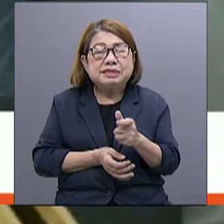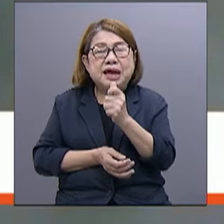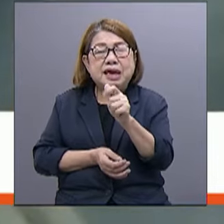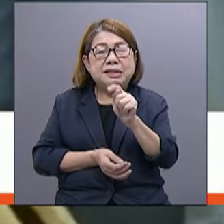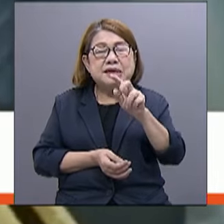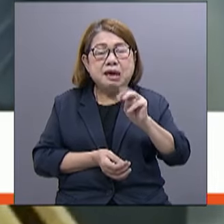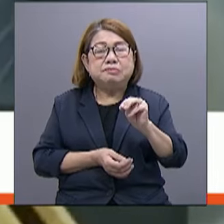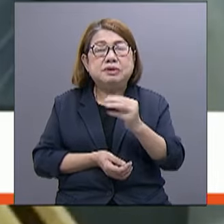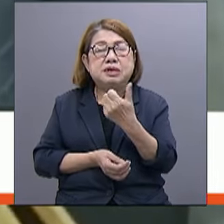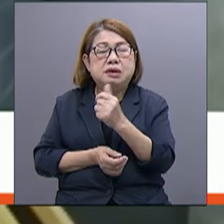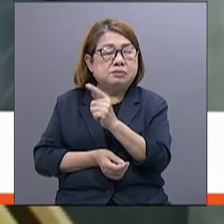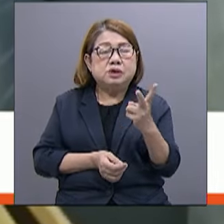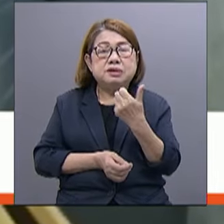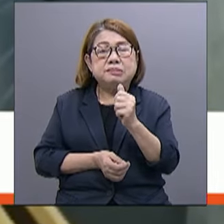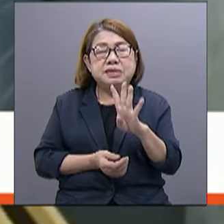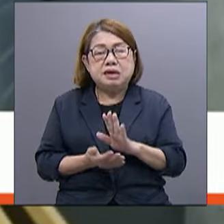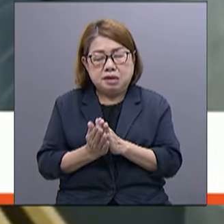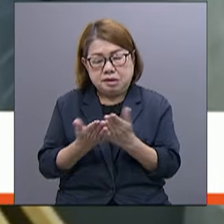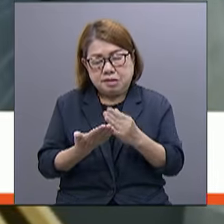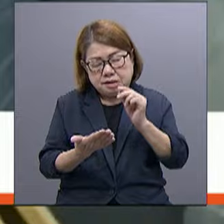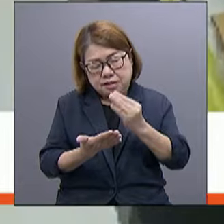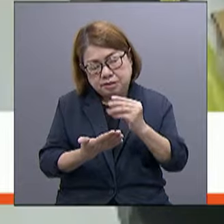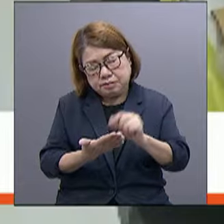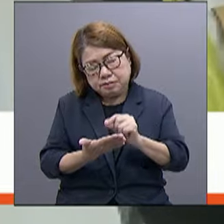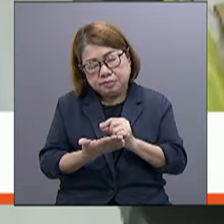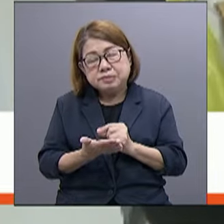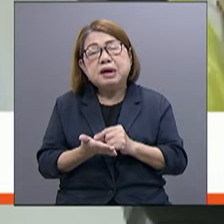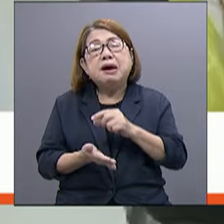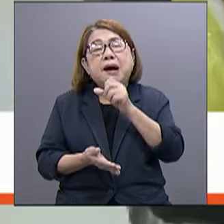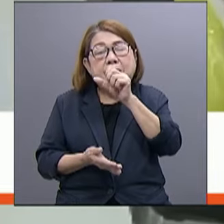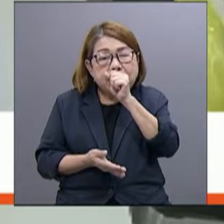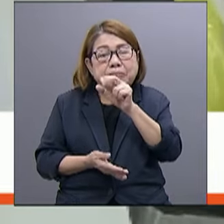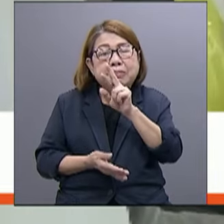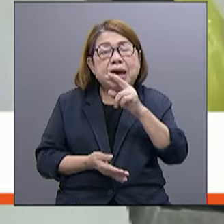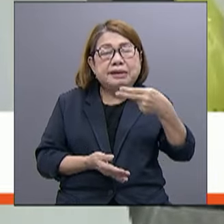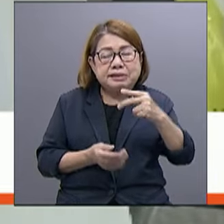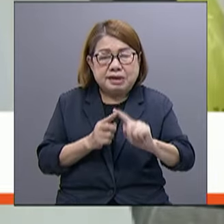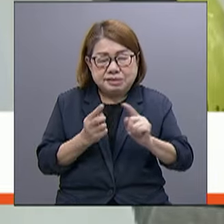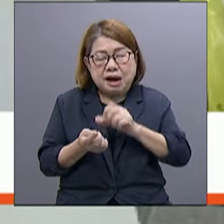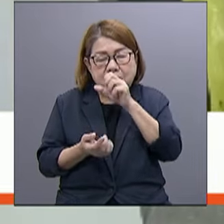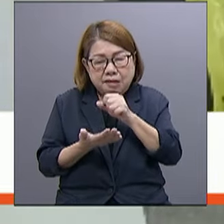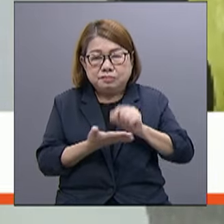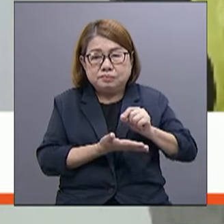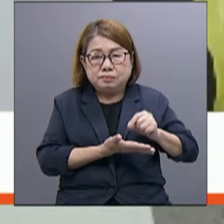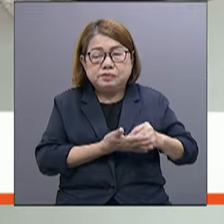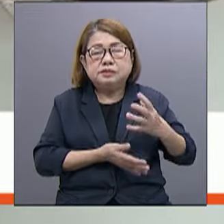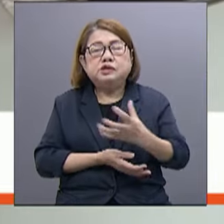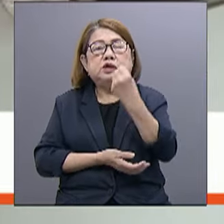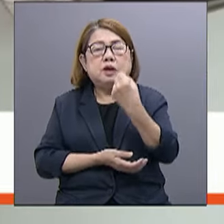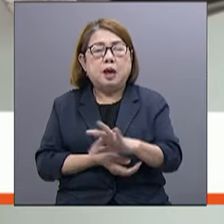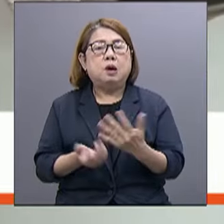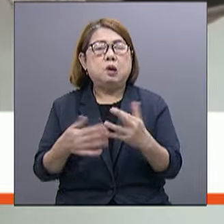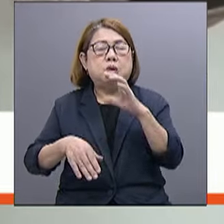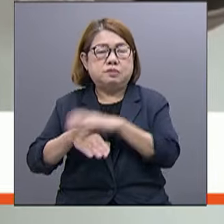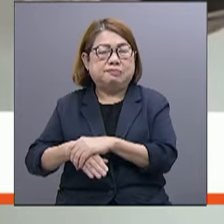เบอร์โทรศัพท์และกระดาษจดรหัสผ่านบัญชีธนาคารอีก 7แผ่นด้วยกันก็ยึดไว้ตรวจสอบและควบคุมตัวไปสอบสวน